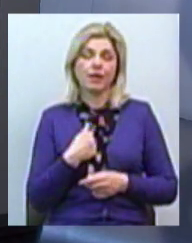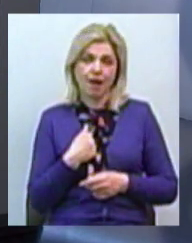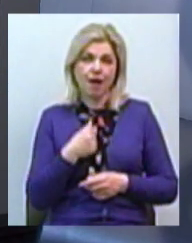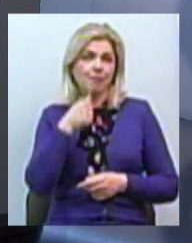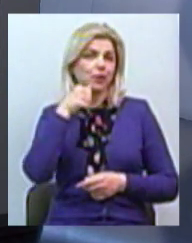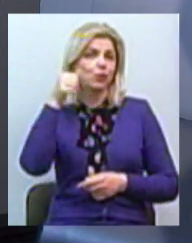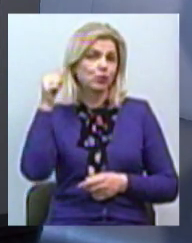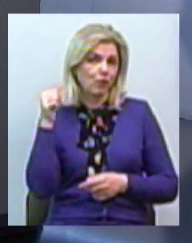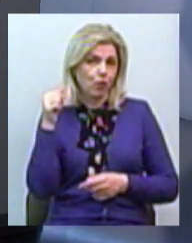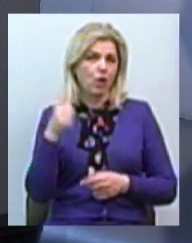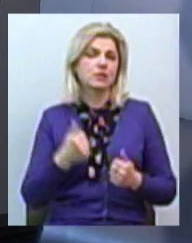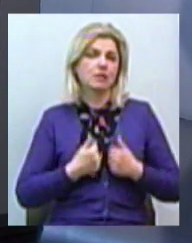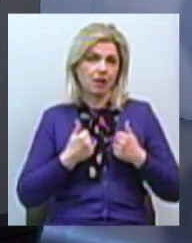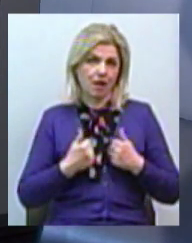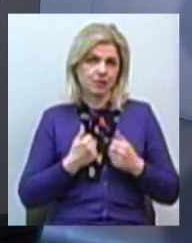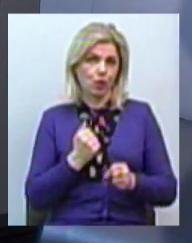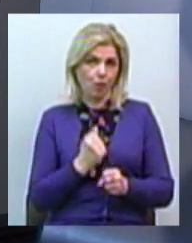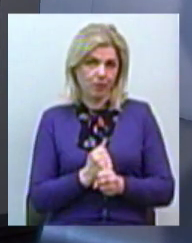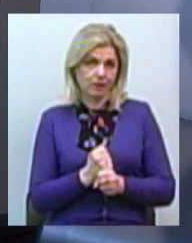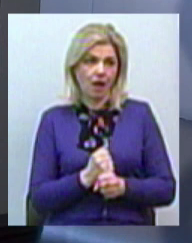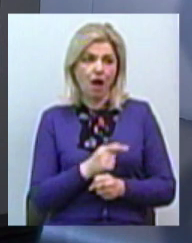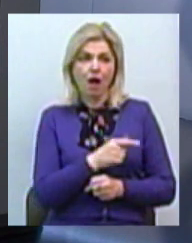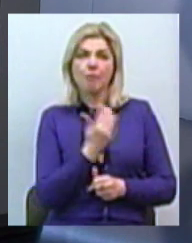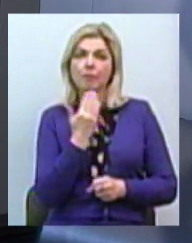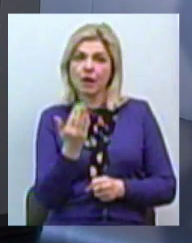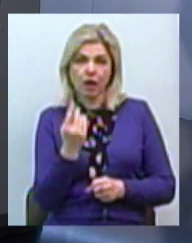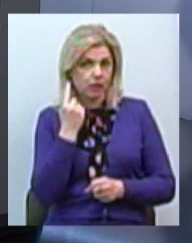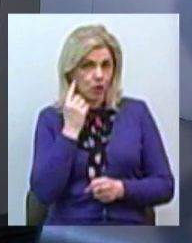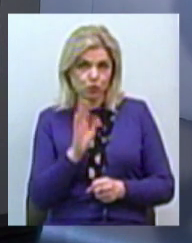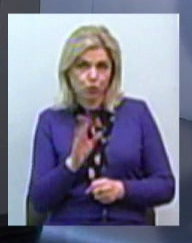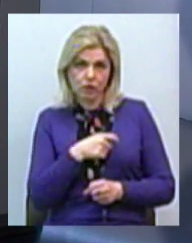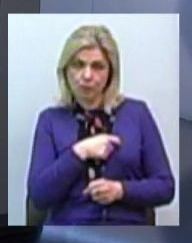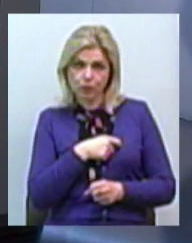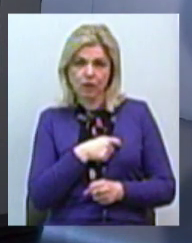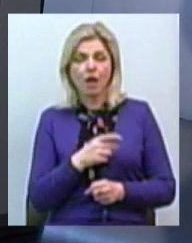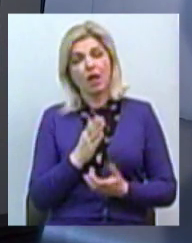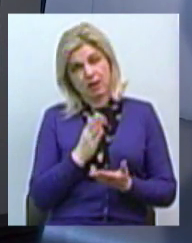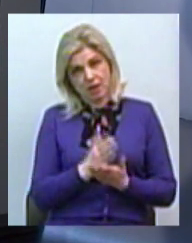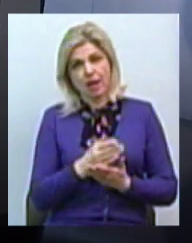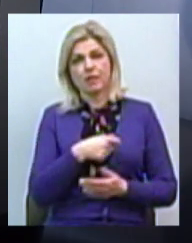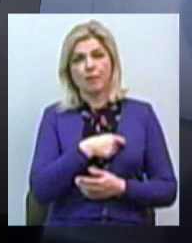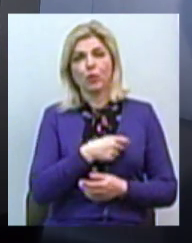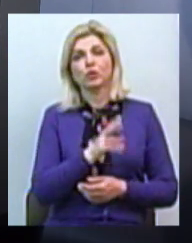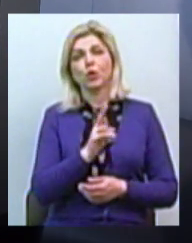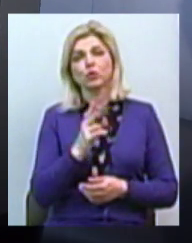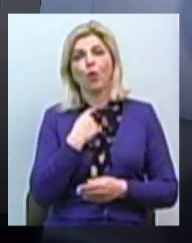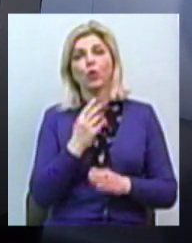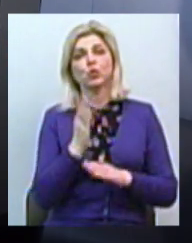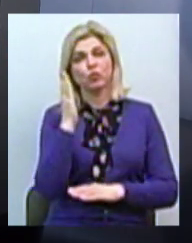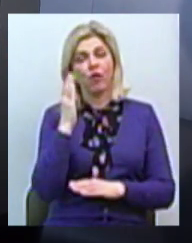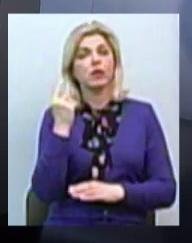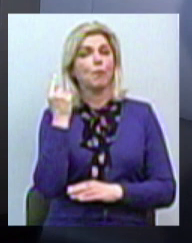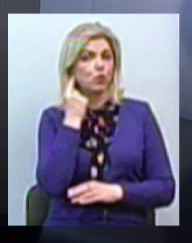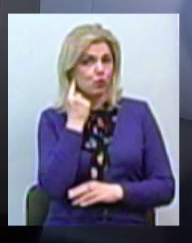але безуспішно. Вас не почули? Я думаю, що так. Деякі депутати, які проголосували за, почули, деякі, які проти, ні.